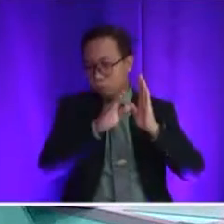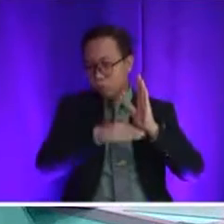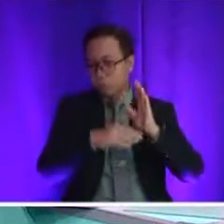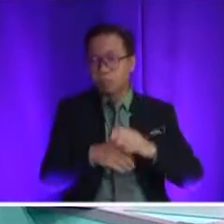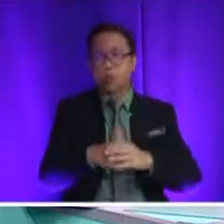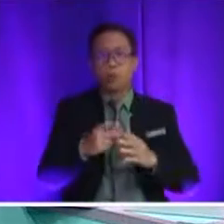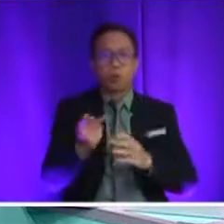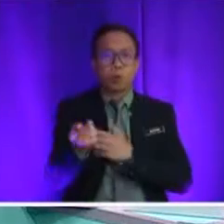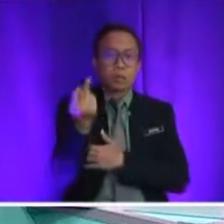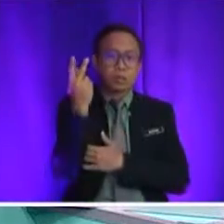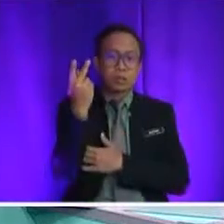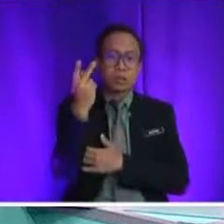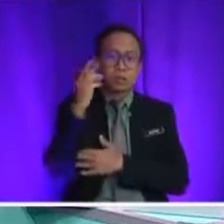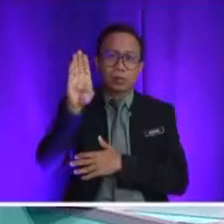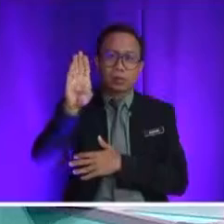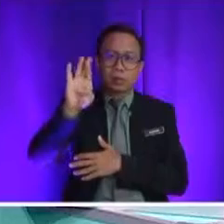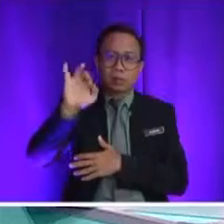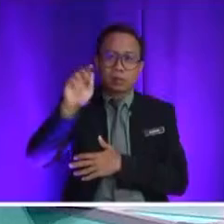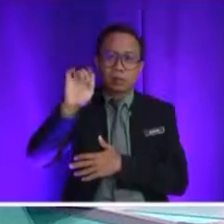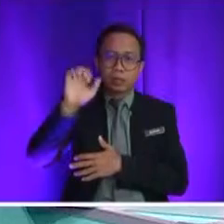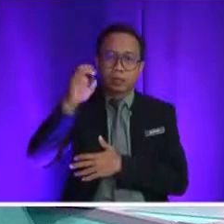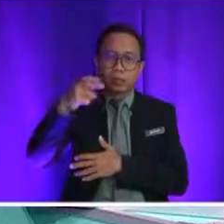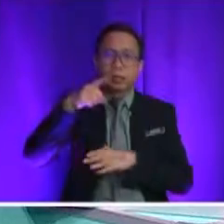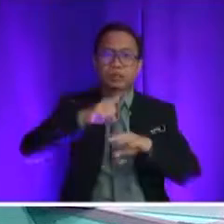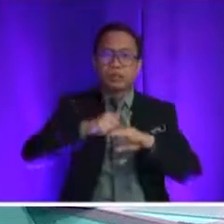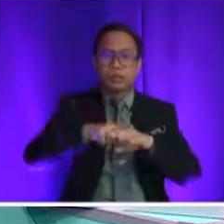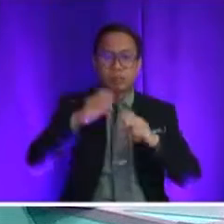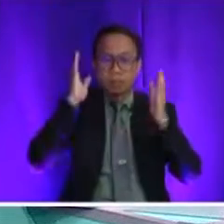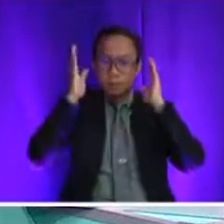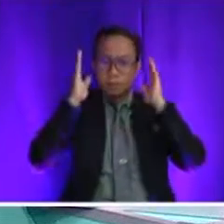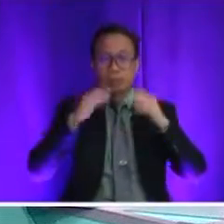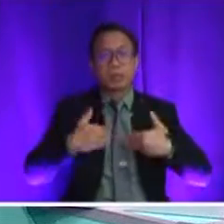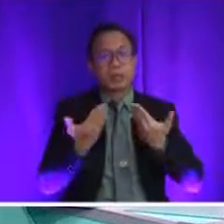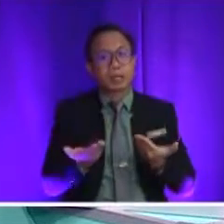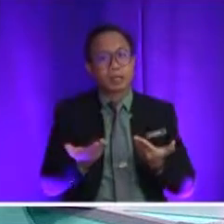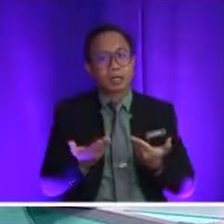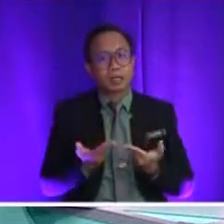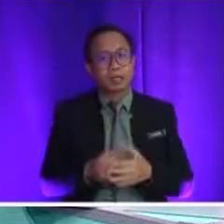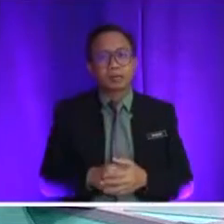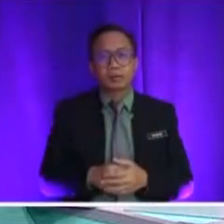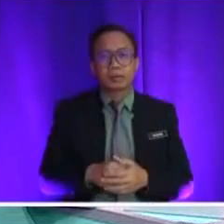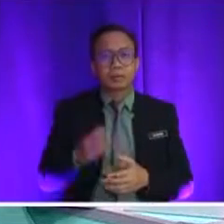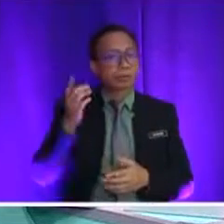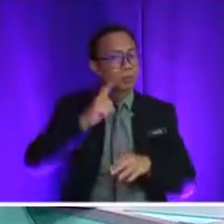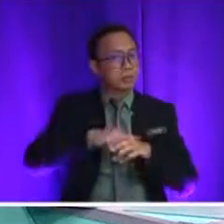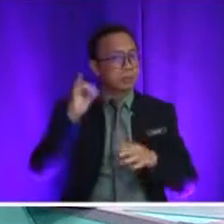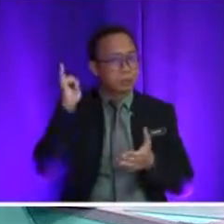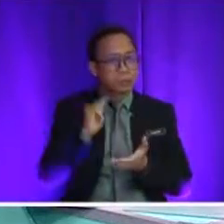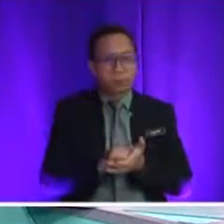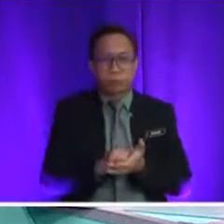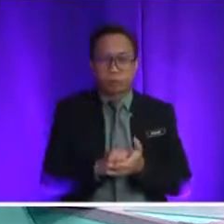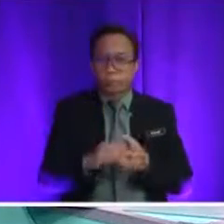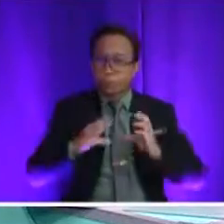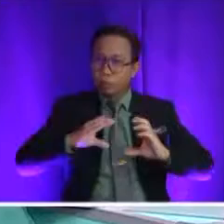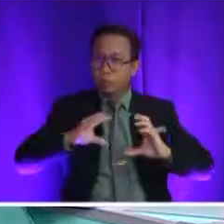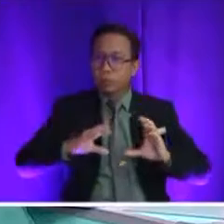kuasa British di Tanah Melayu dan menyebabkan kesengsaraan orang-orang di Tanah Melayu Pada masa itu jadi kita nak